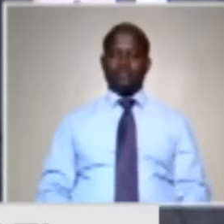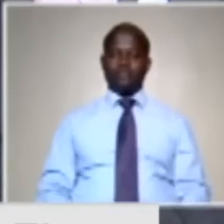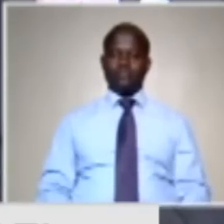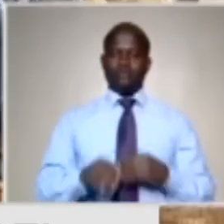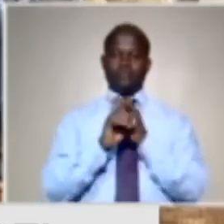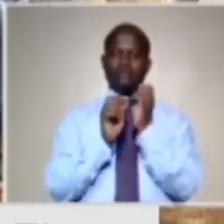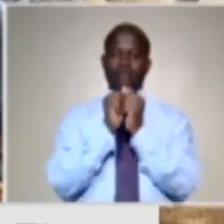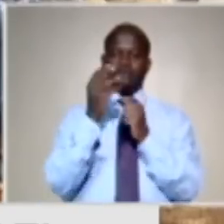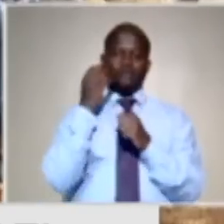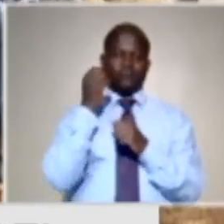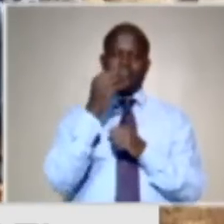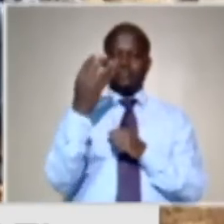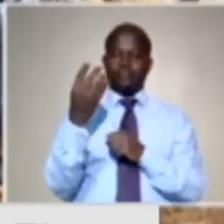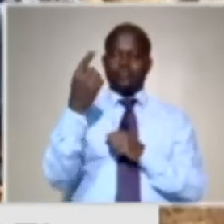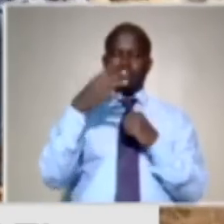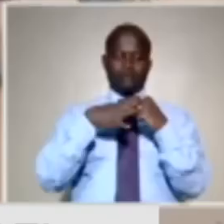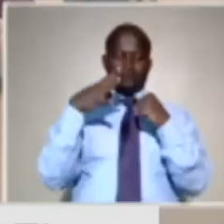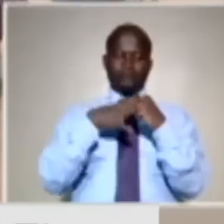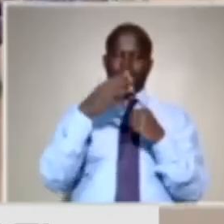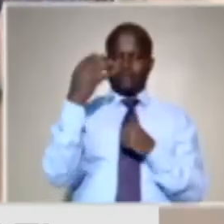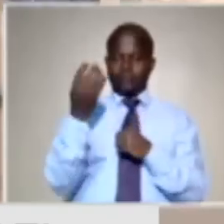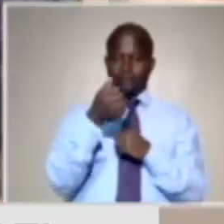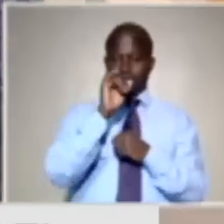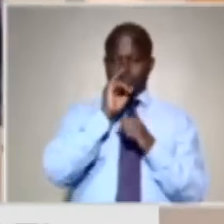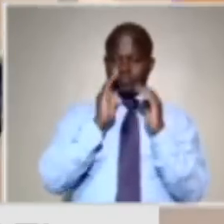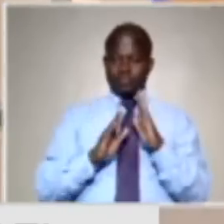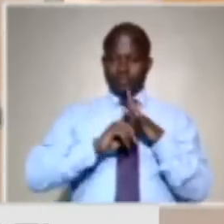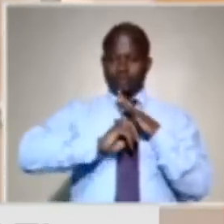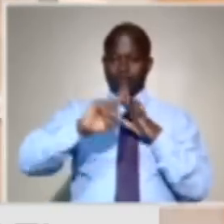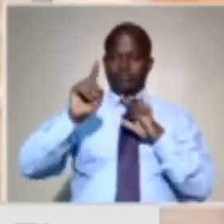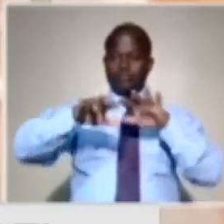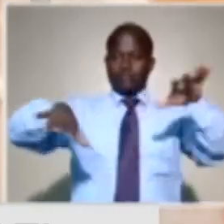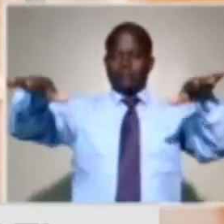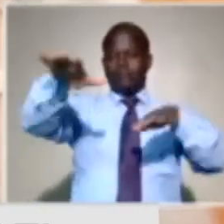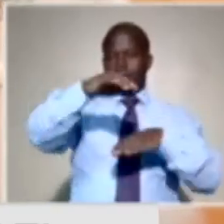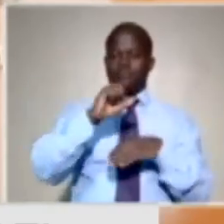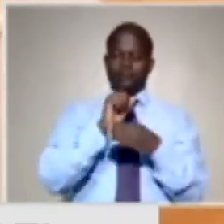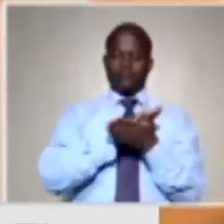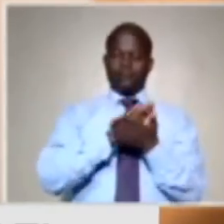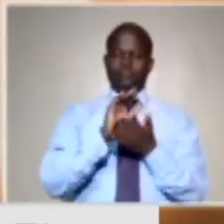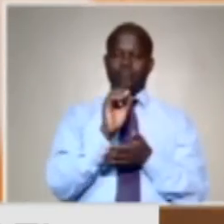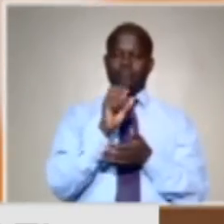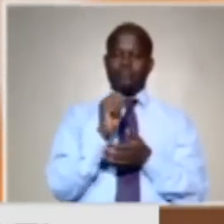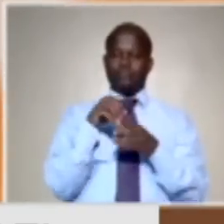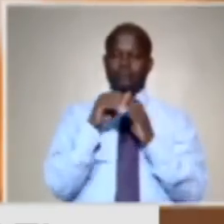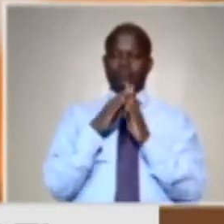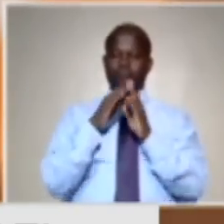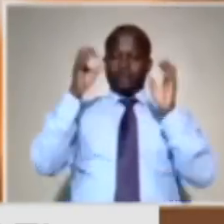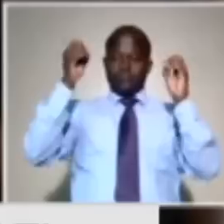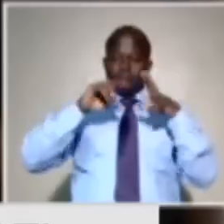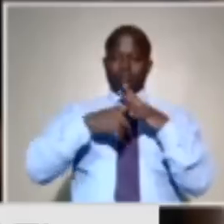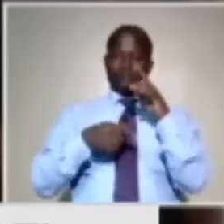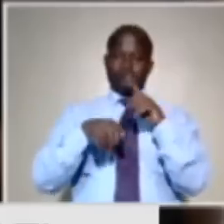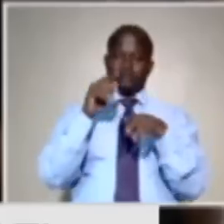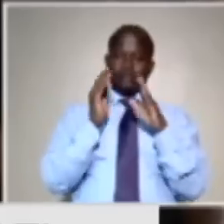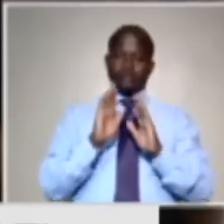Tariki ya 14 Mata 1994 nibwo Abatutsi bari bahungiye kuri Kiliziya Gatolika ya Sainte Famille mu mujyi wa Kigali batangiye kwicwa ku